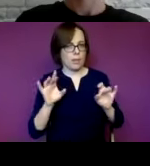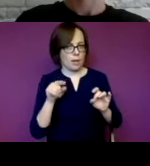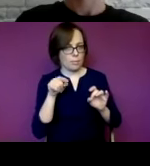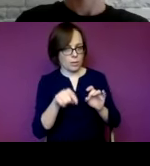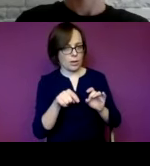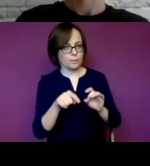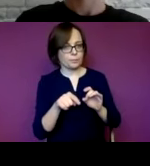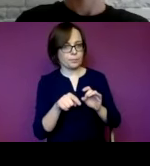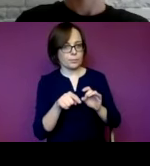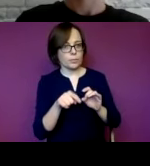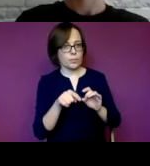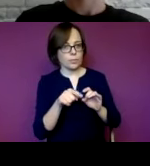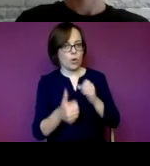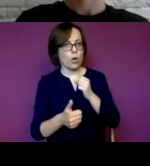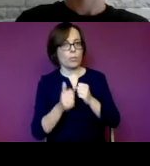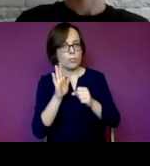istniejące konflikty